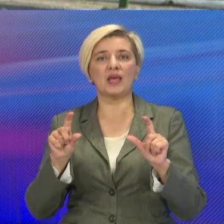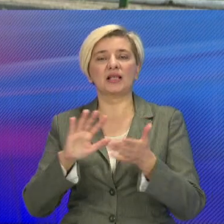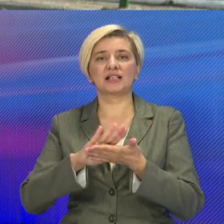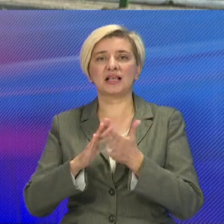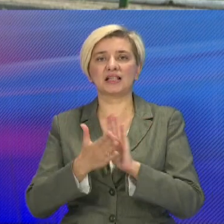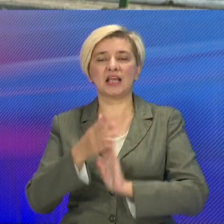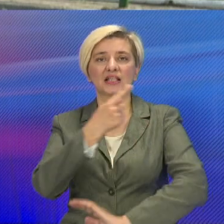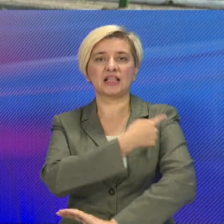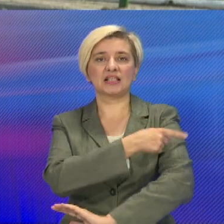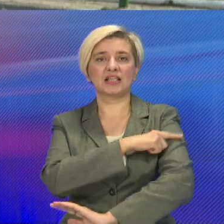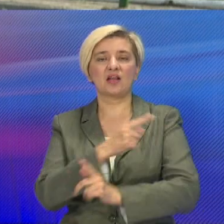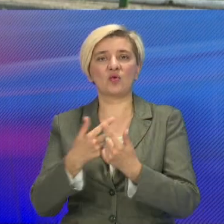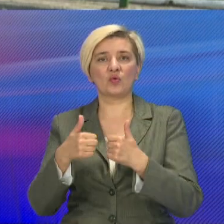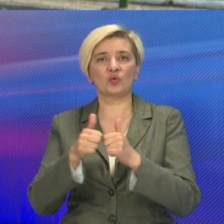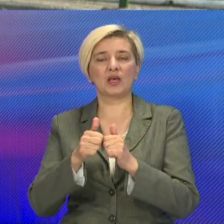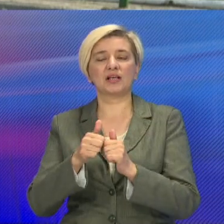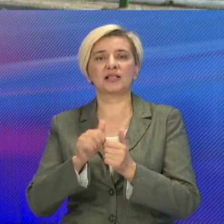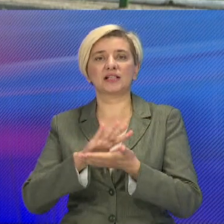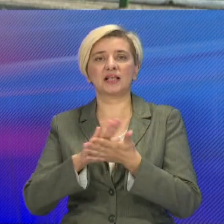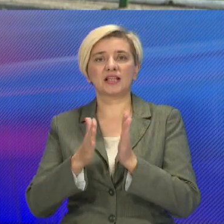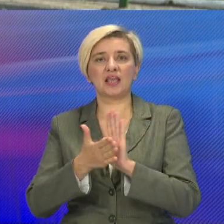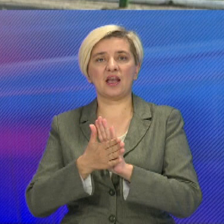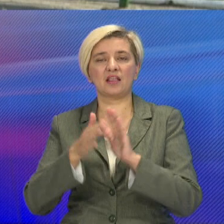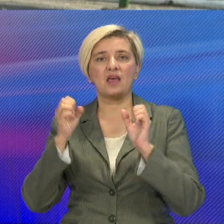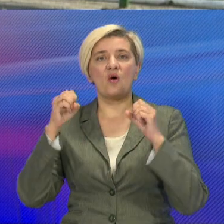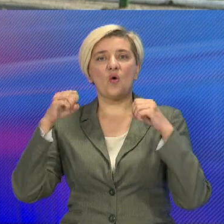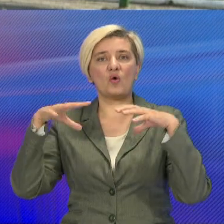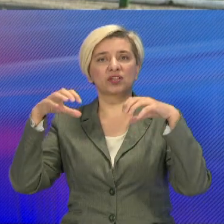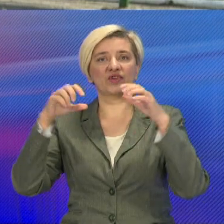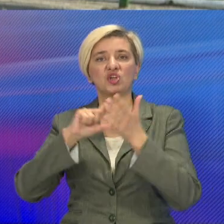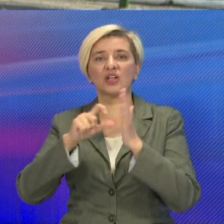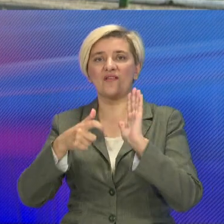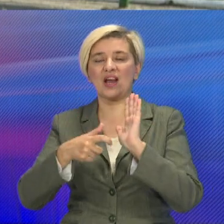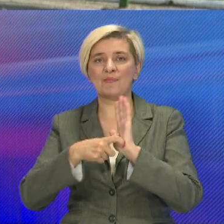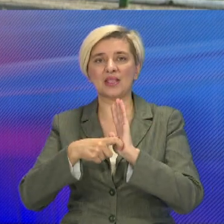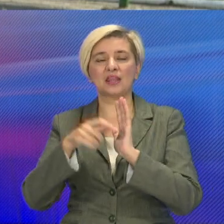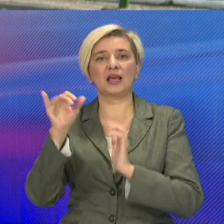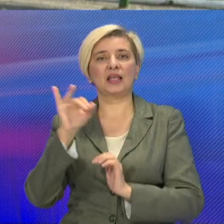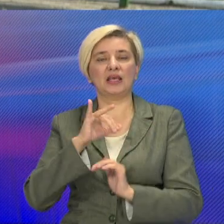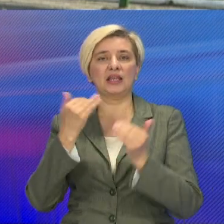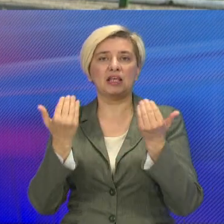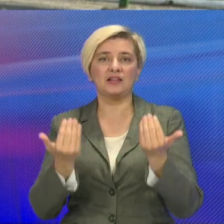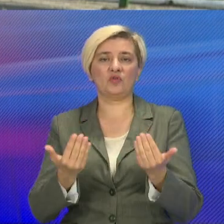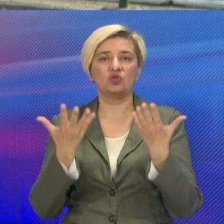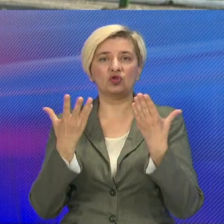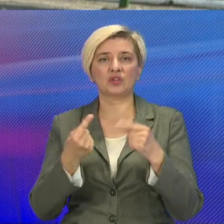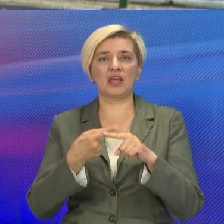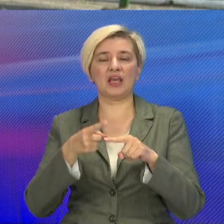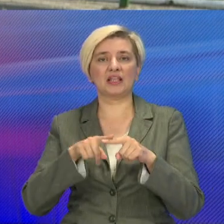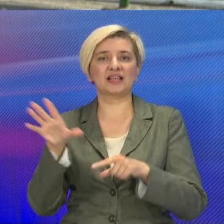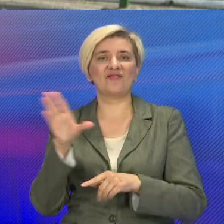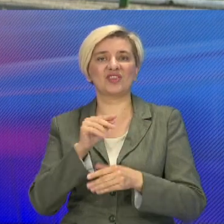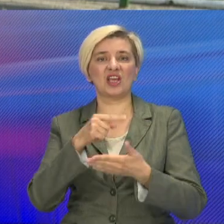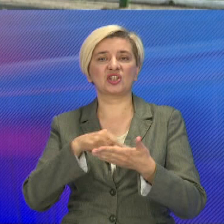состояние санитарных узлов, в частности состояние освещения в учебных кабинетах. На сегодняшний день эти все